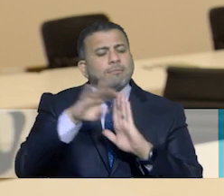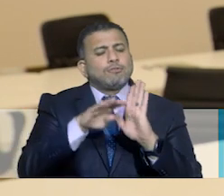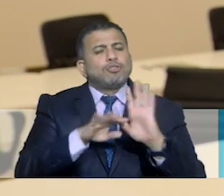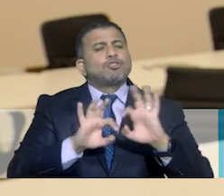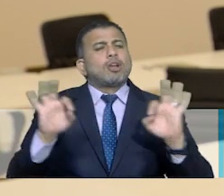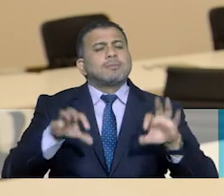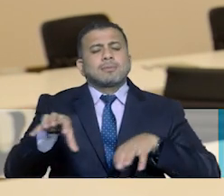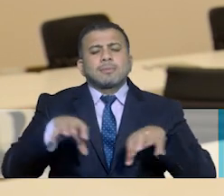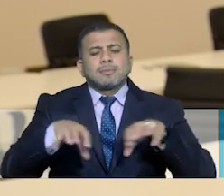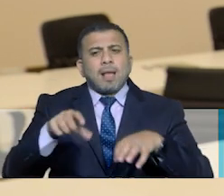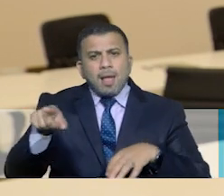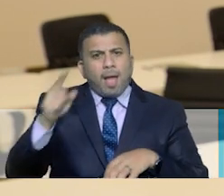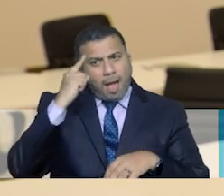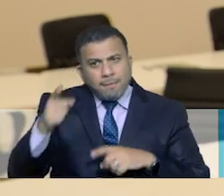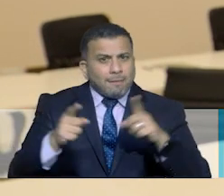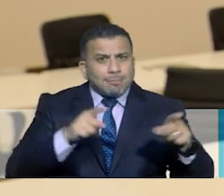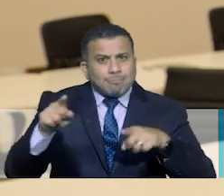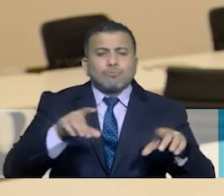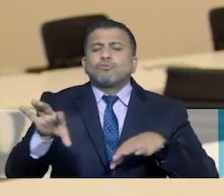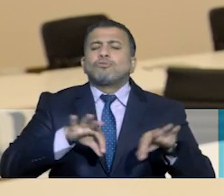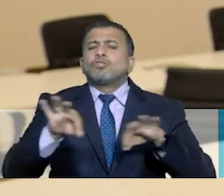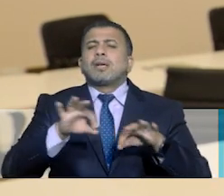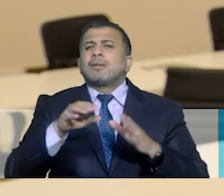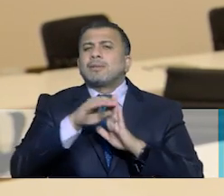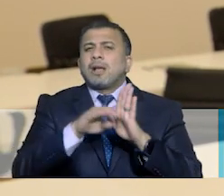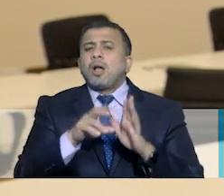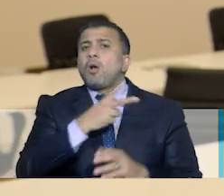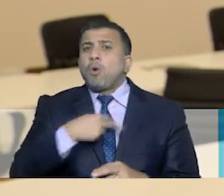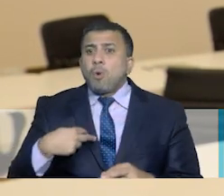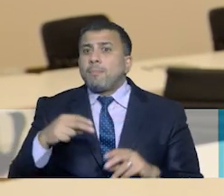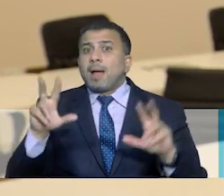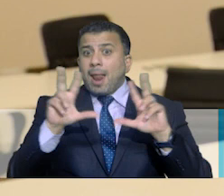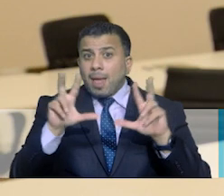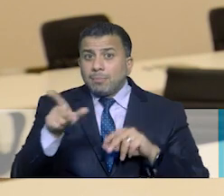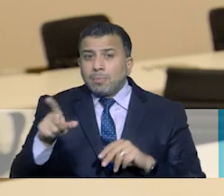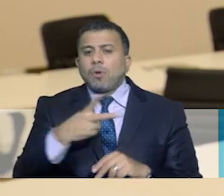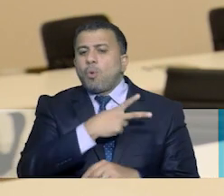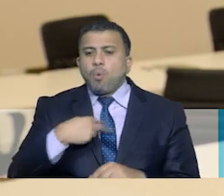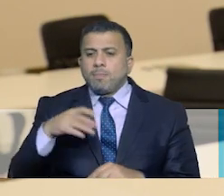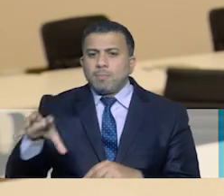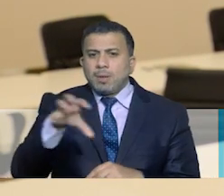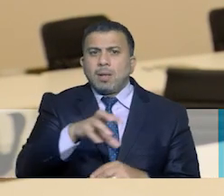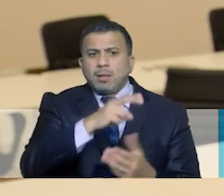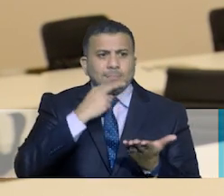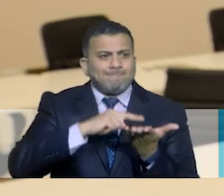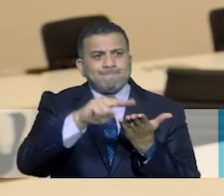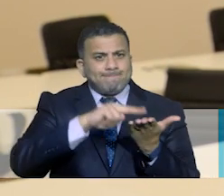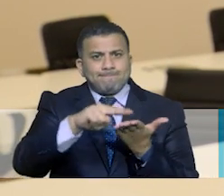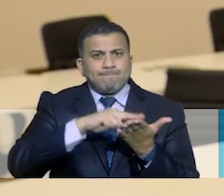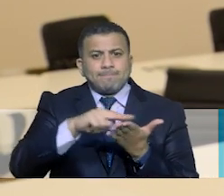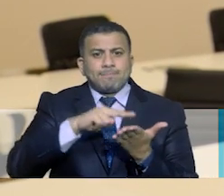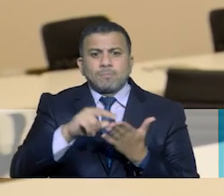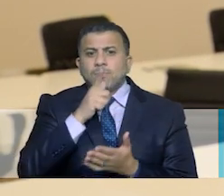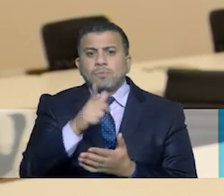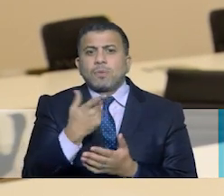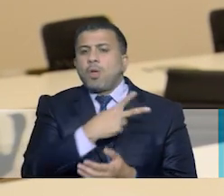هذه الجهود مع بين المكتب الاعلامي للحكومه الشارقه وما بين ايضا الجهات الحكوميه لايصال رسائلنا من